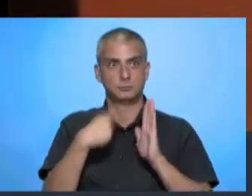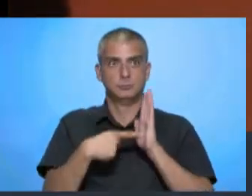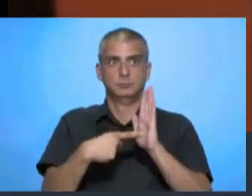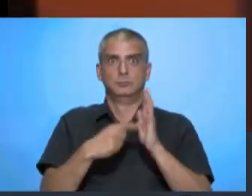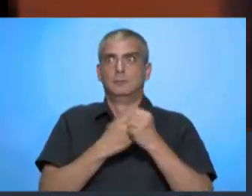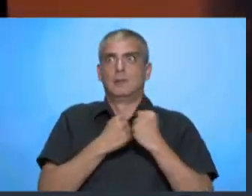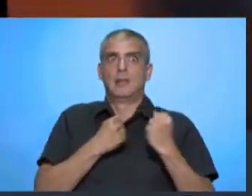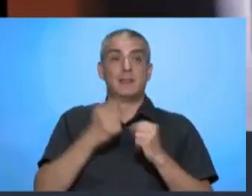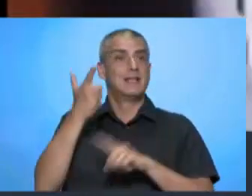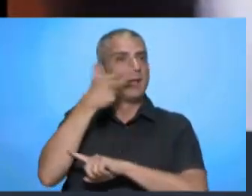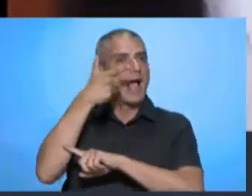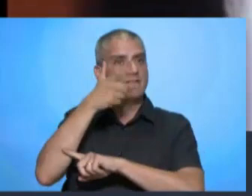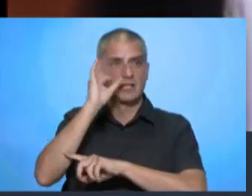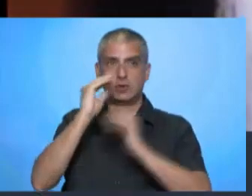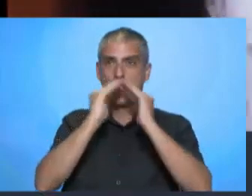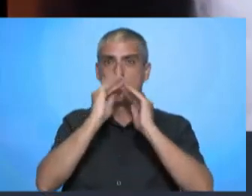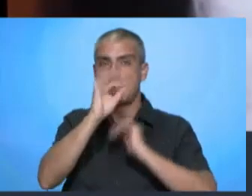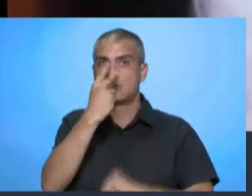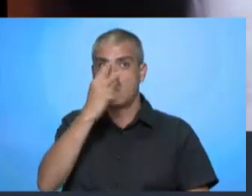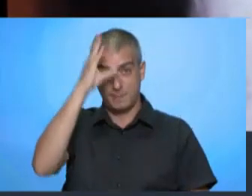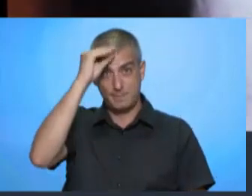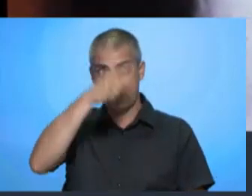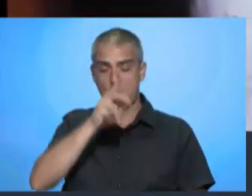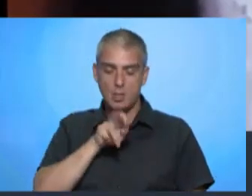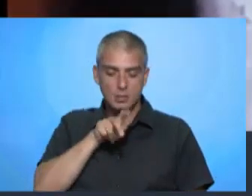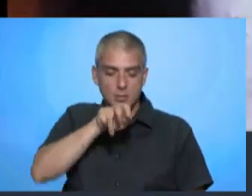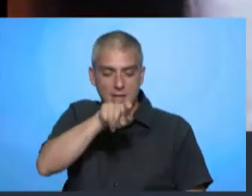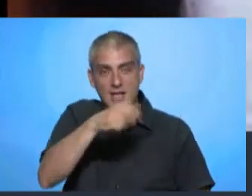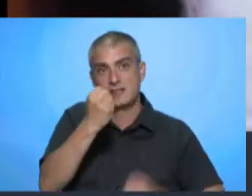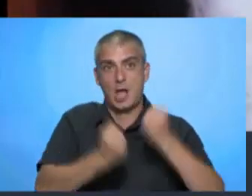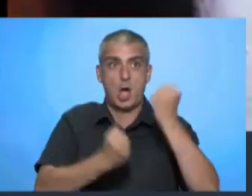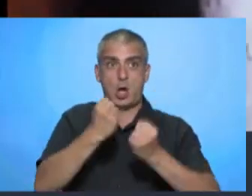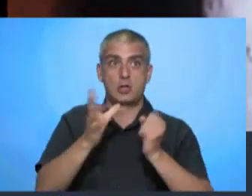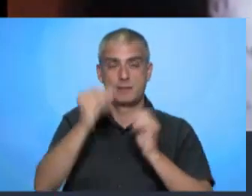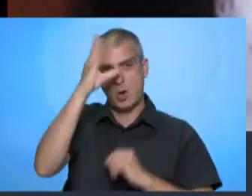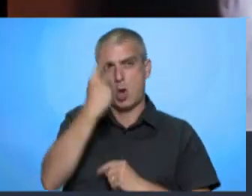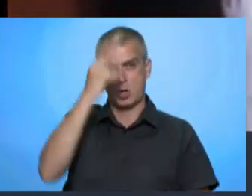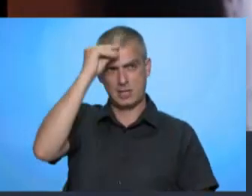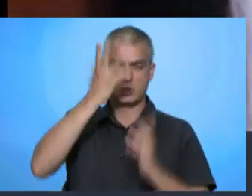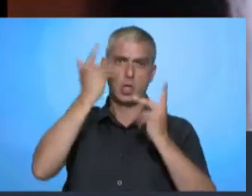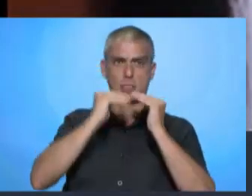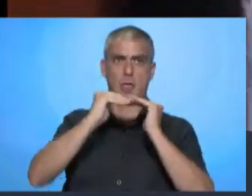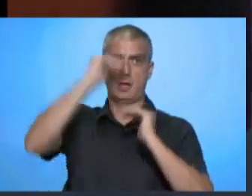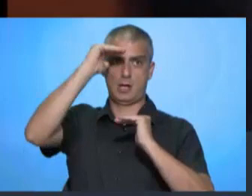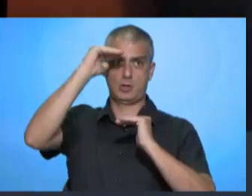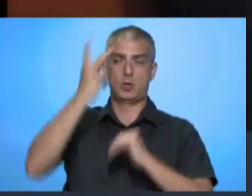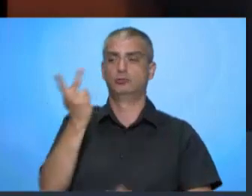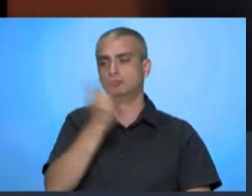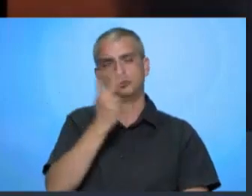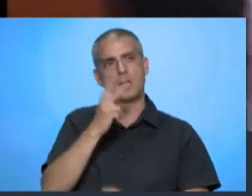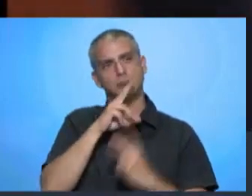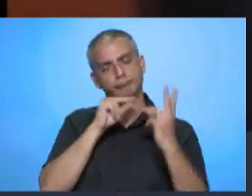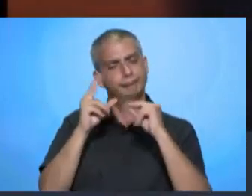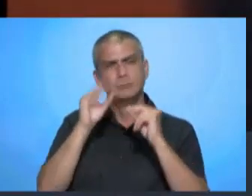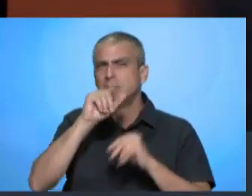הזה ממצלמות האבטחה של הבית נראה ג'מהור ניגש אל רכב החוטפים עם ילד נוסף הגדול ממנו. השניים מחליפים מילה